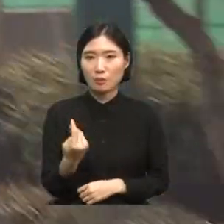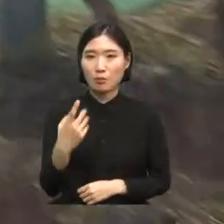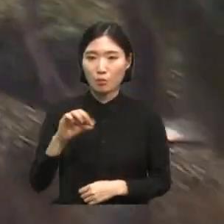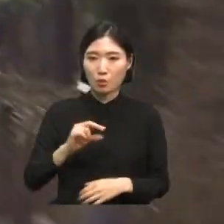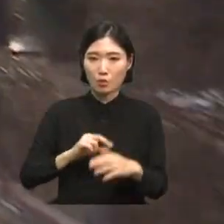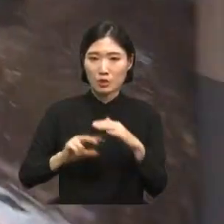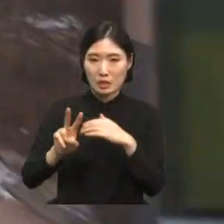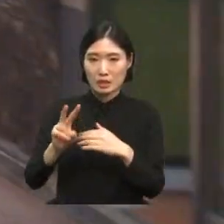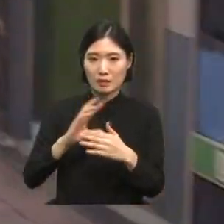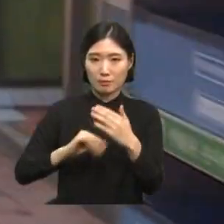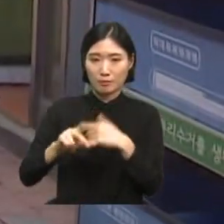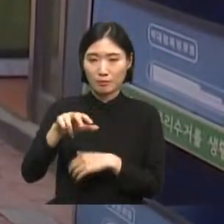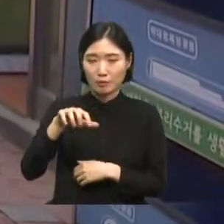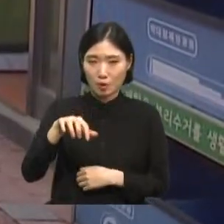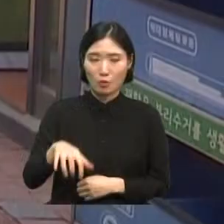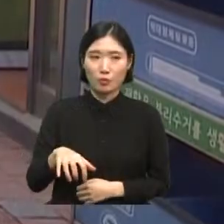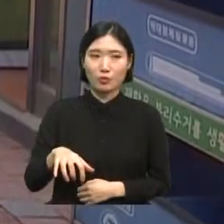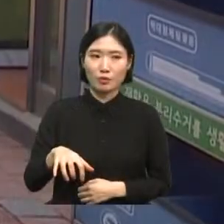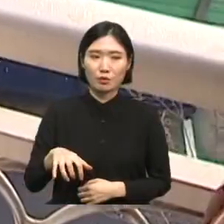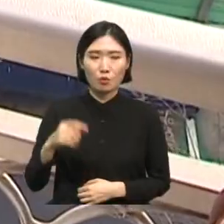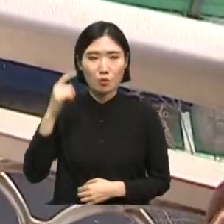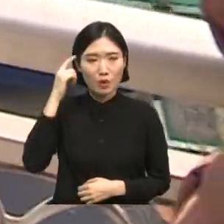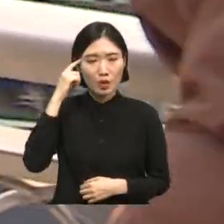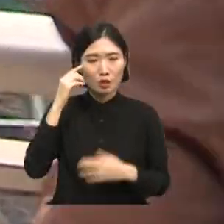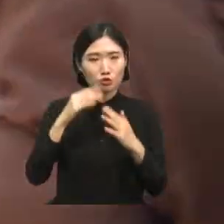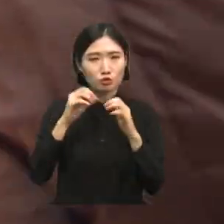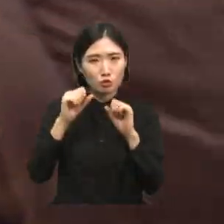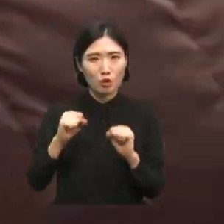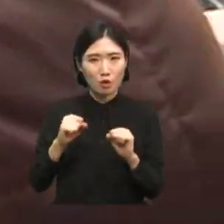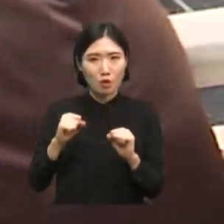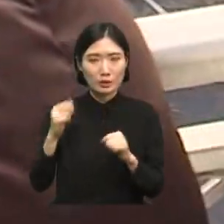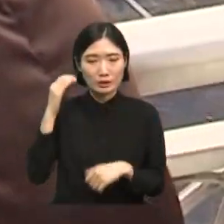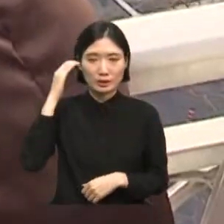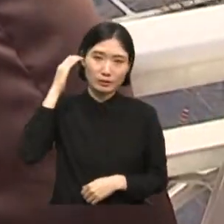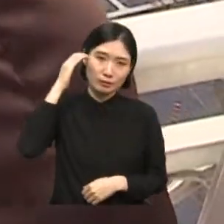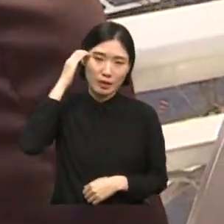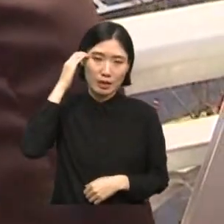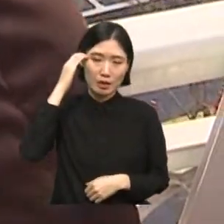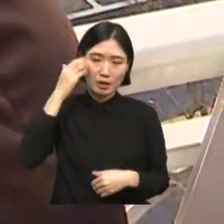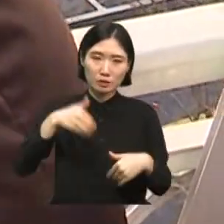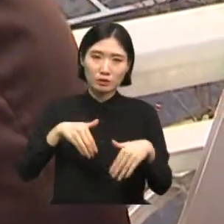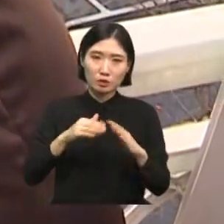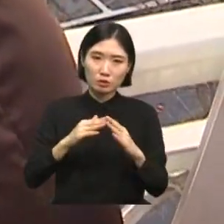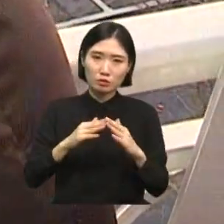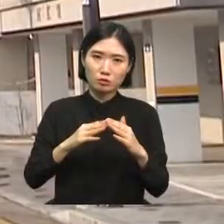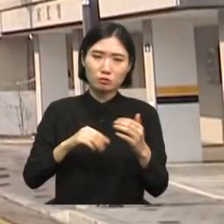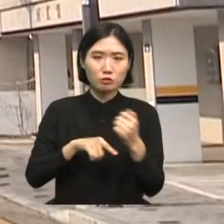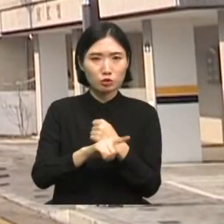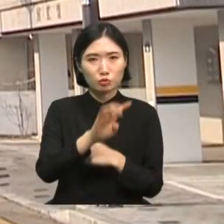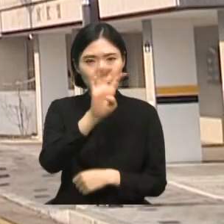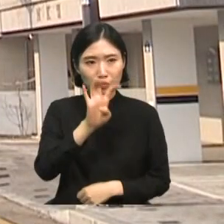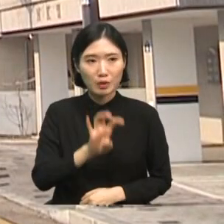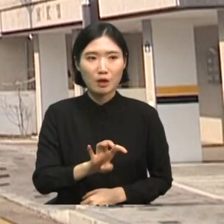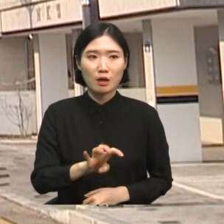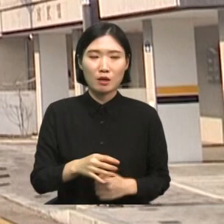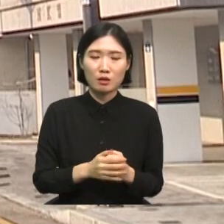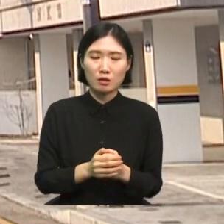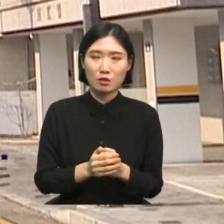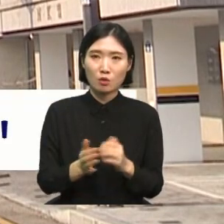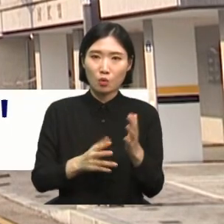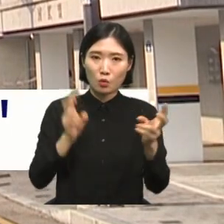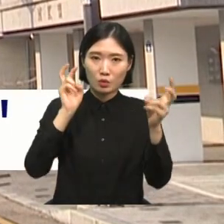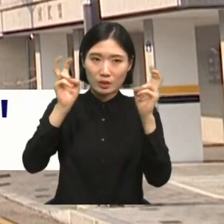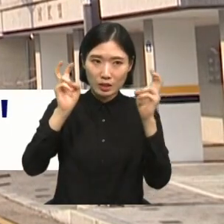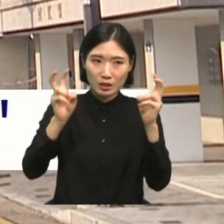환기구는 왜 주민 주거 공간을 침해하면서까지 설치하는지 의문이라고 말했습니다. 국가철도공단의